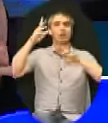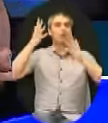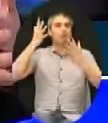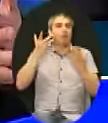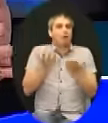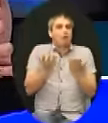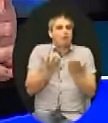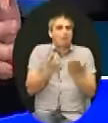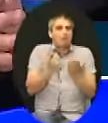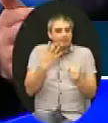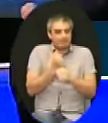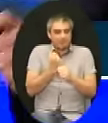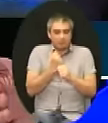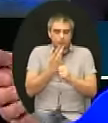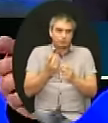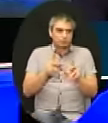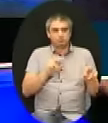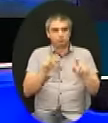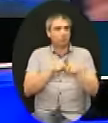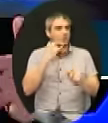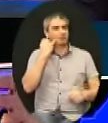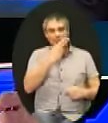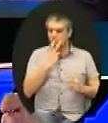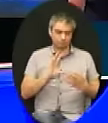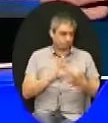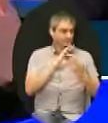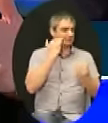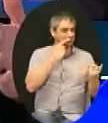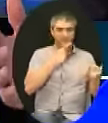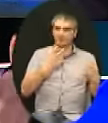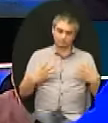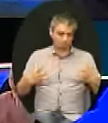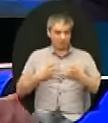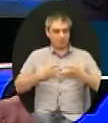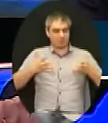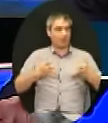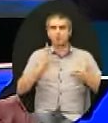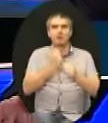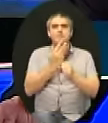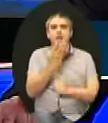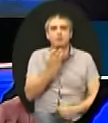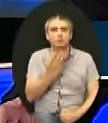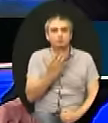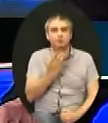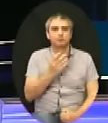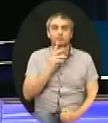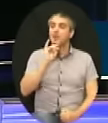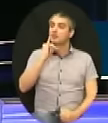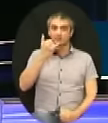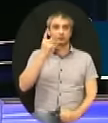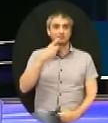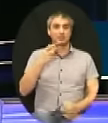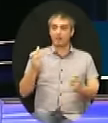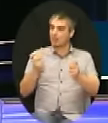אתה מצליח לעשות מהלך אולי דומה שעשה הרצוג, חבר לציפי לבני ויצר מחנה גדול, מה אתה עושה? קודם כל צריך לחבר